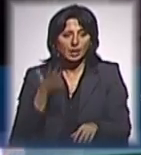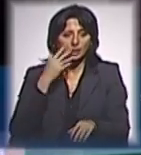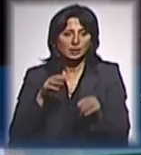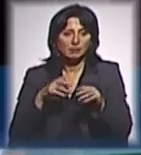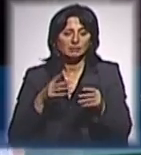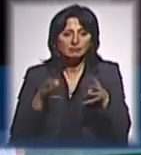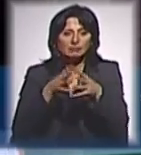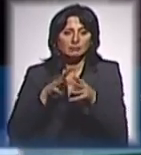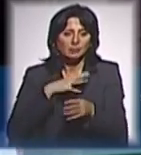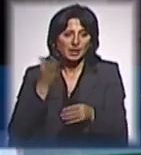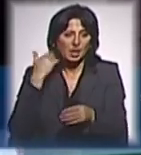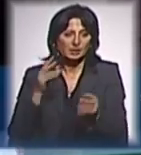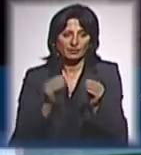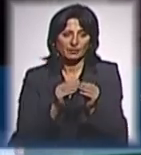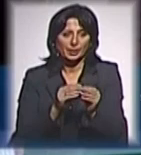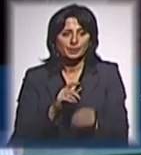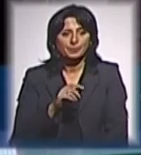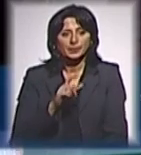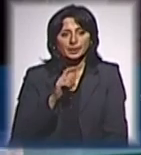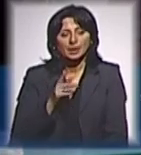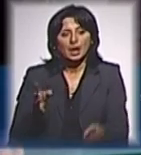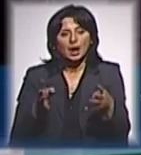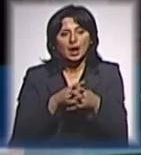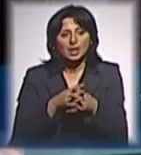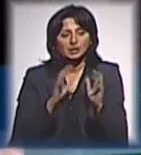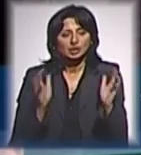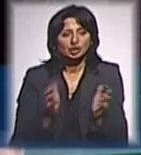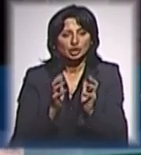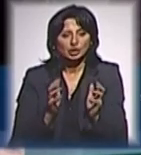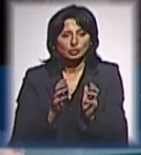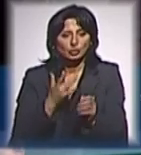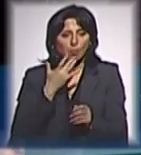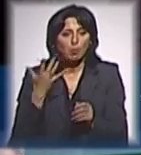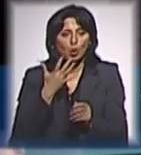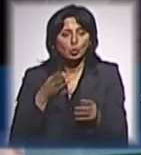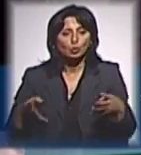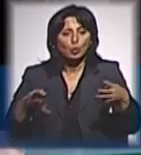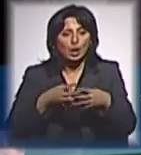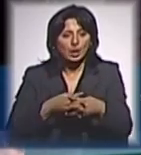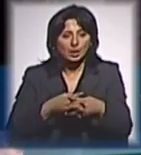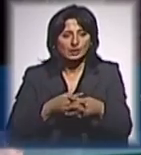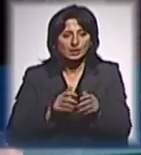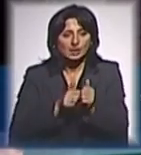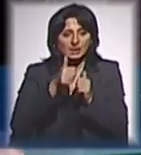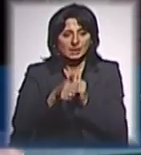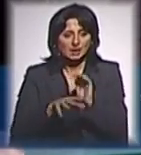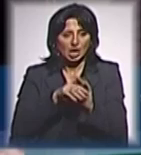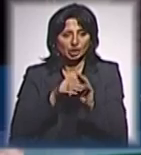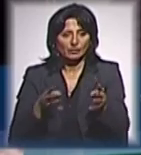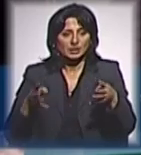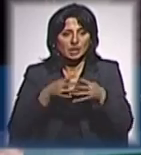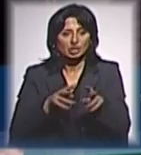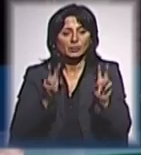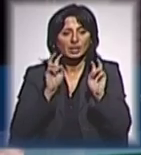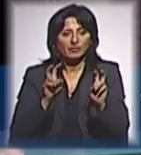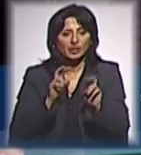არაერთი პარტნიორი. რაც შეეხება ეკა ალიანსების შენარჩუნებას, საერთოდ პოლიტიკური ალიანსი, უფრო სწორედ წინასაარჩევნო ალიანსი იმას